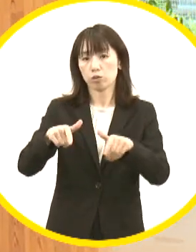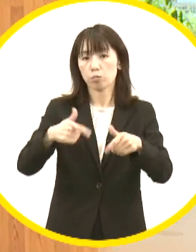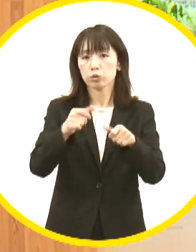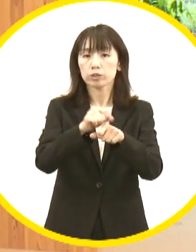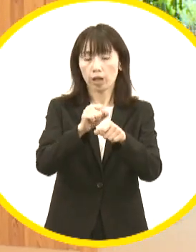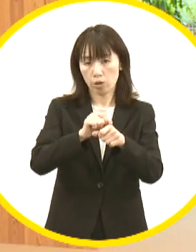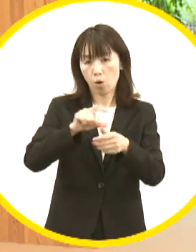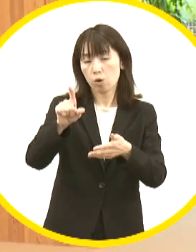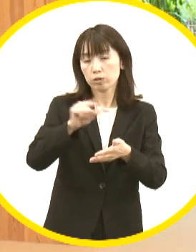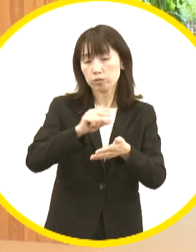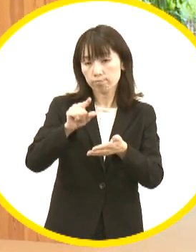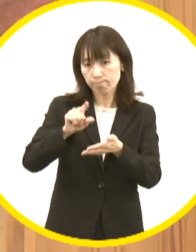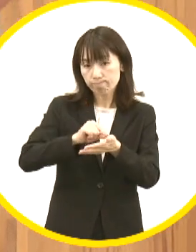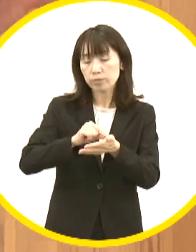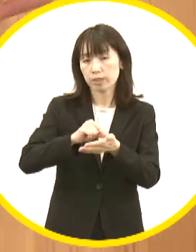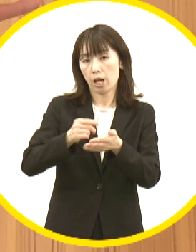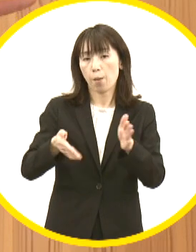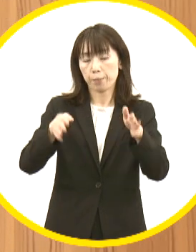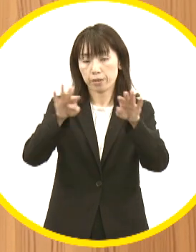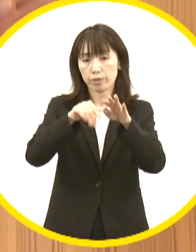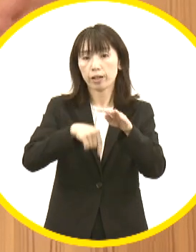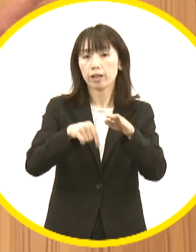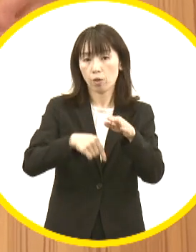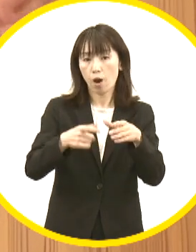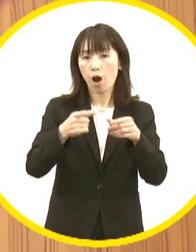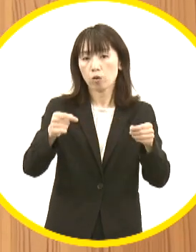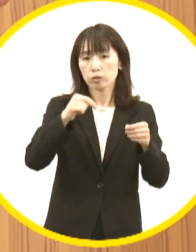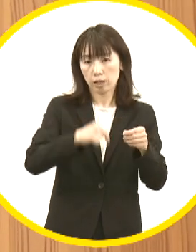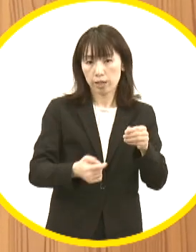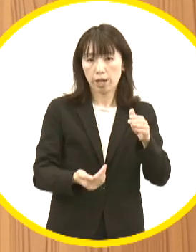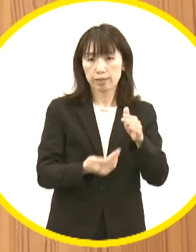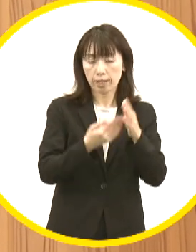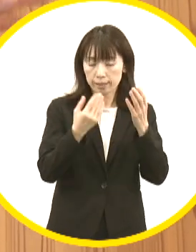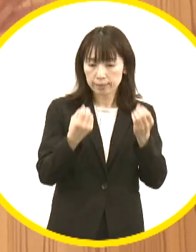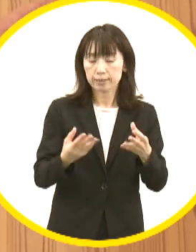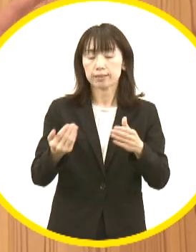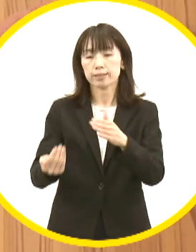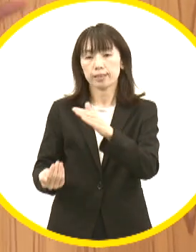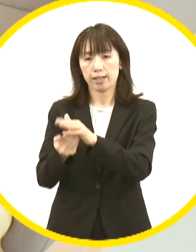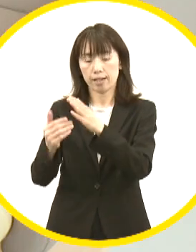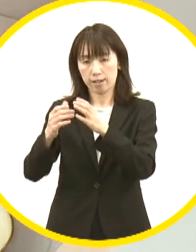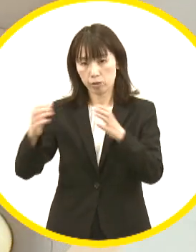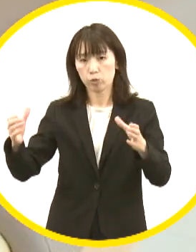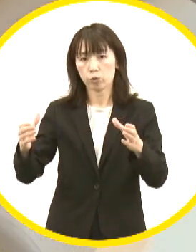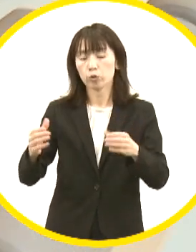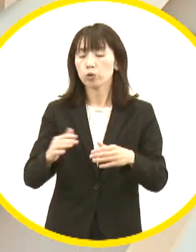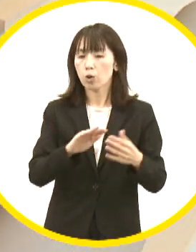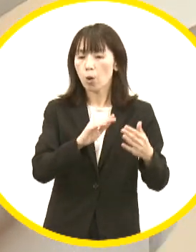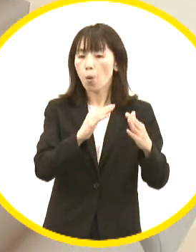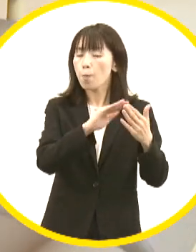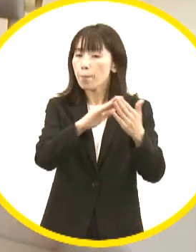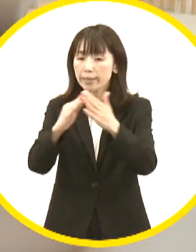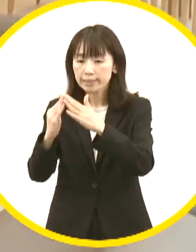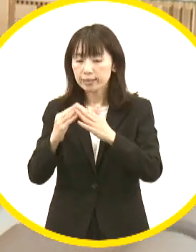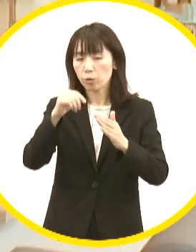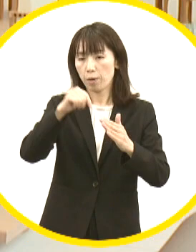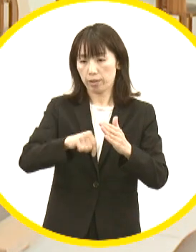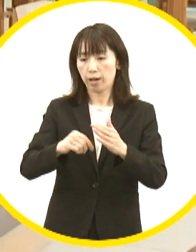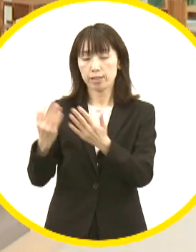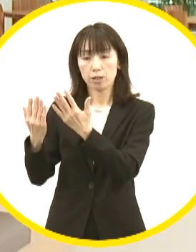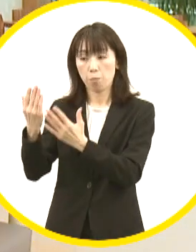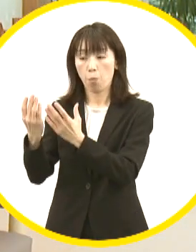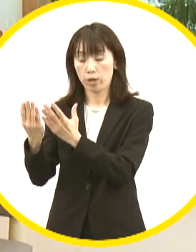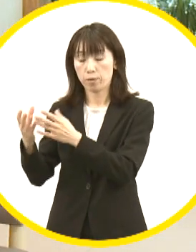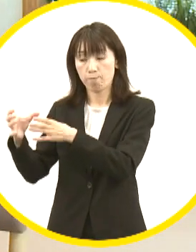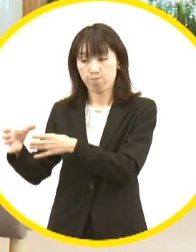を多用したビルでは国内では今最新 で最大級のビルになります。街の真ん中に森を持ってきたような、そんな